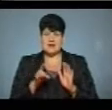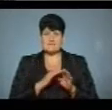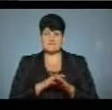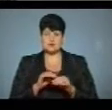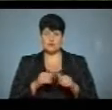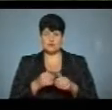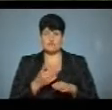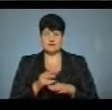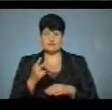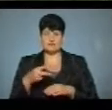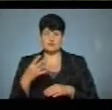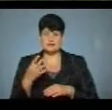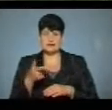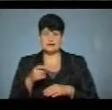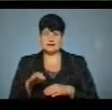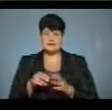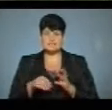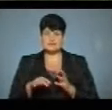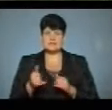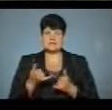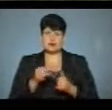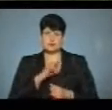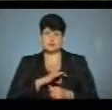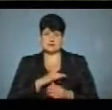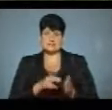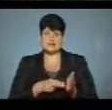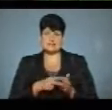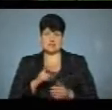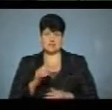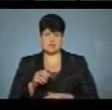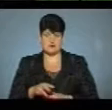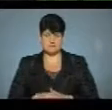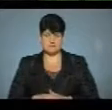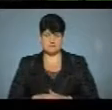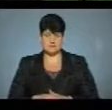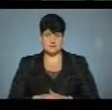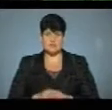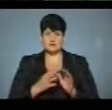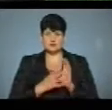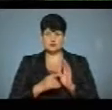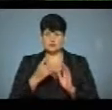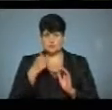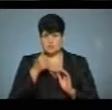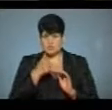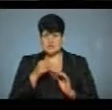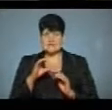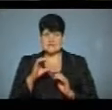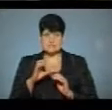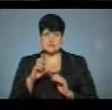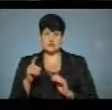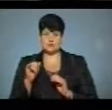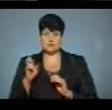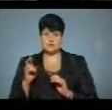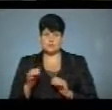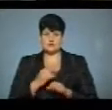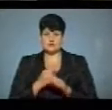виділив 24 гектари землі для користування залізничникам. 91-річний Сергій Зубко, який пропрацював